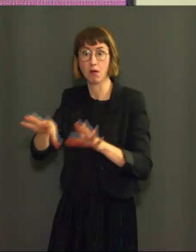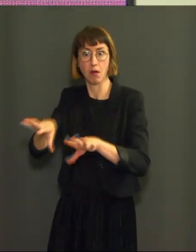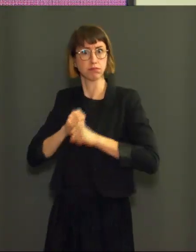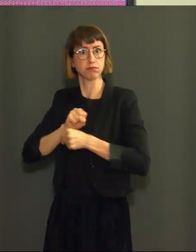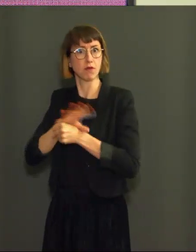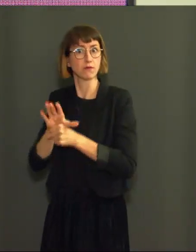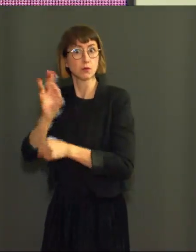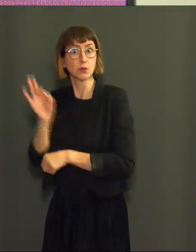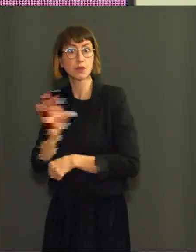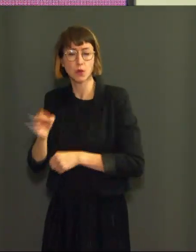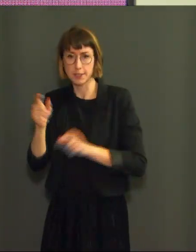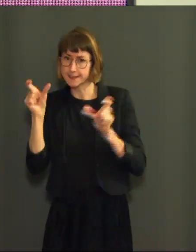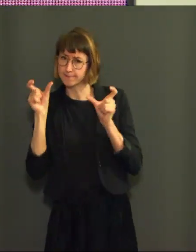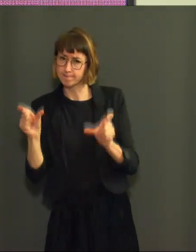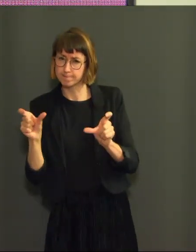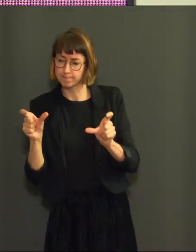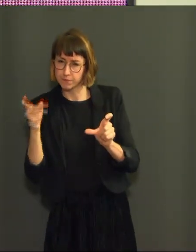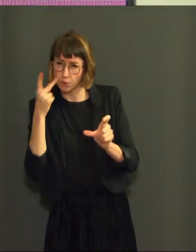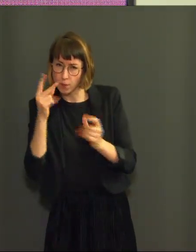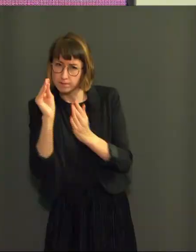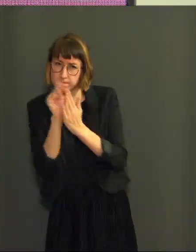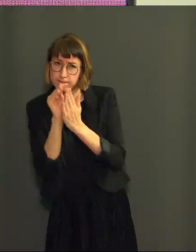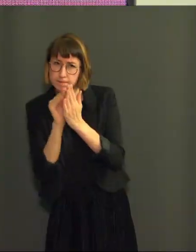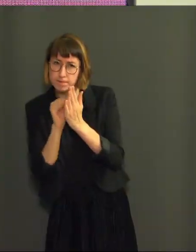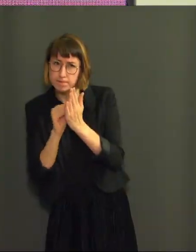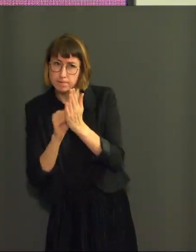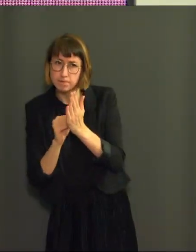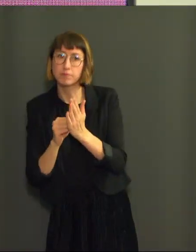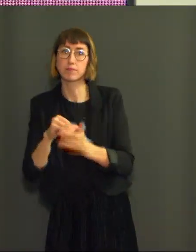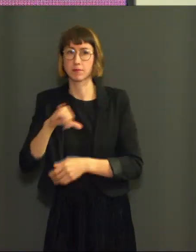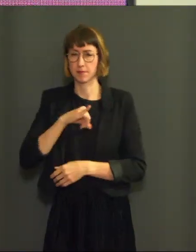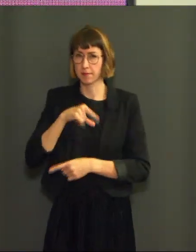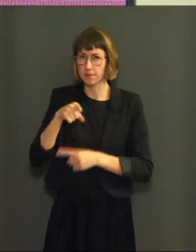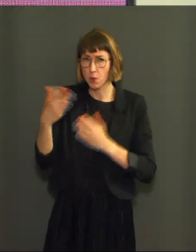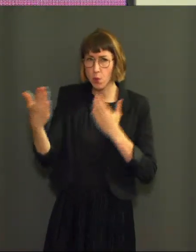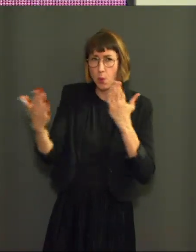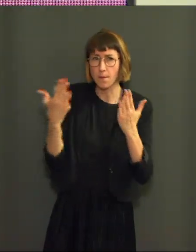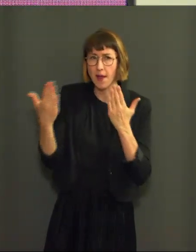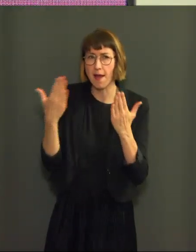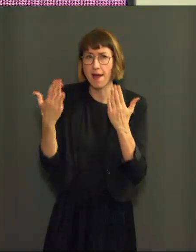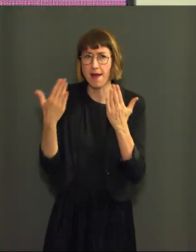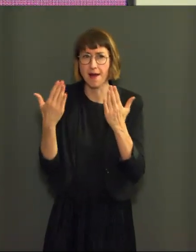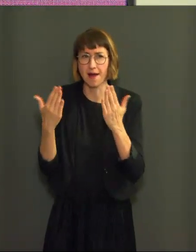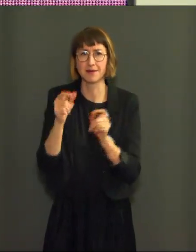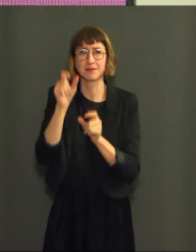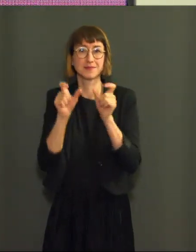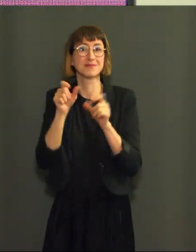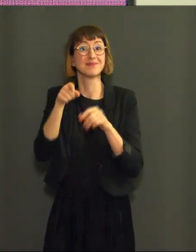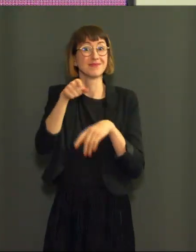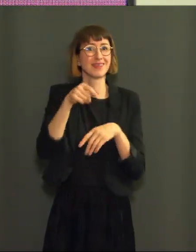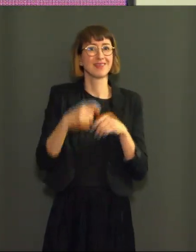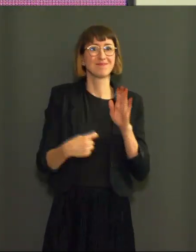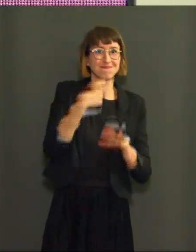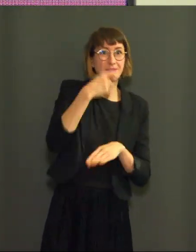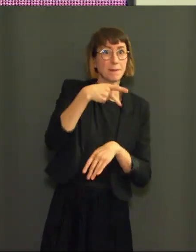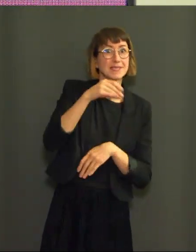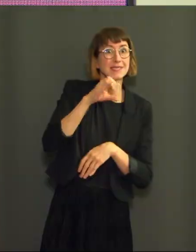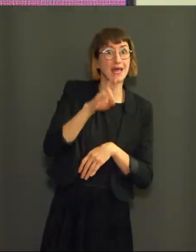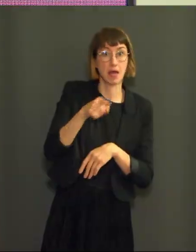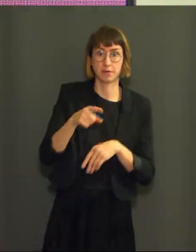une comparaison qui se fait entre la base de données des tests PCR positifs et la base de données de